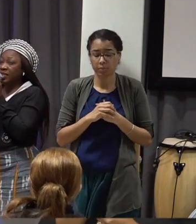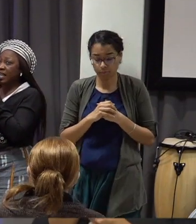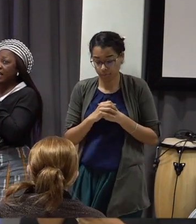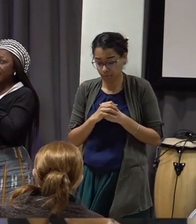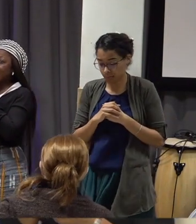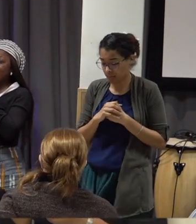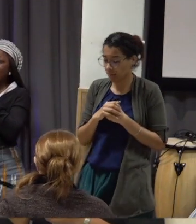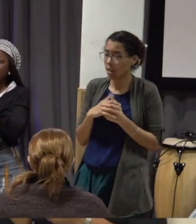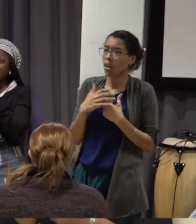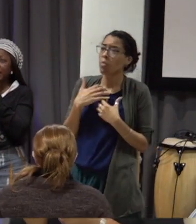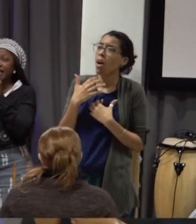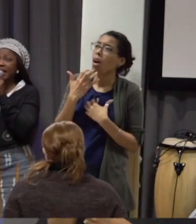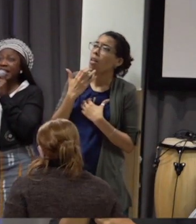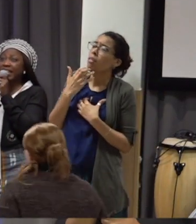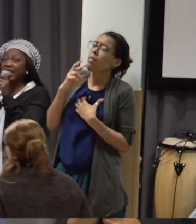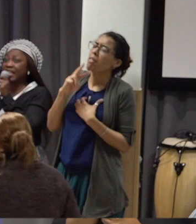Mon seul